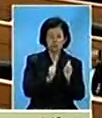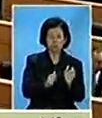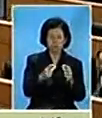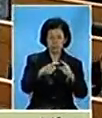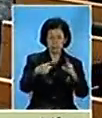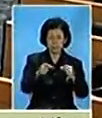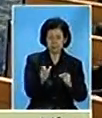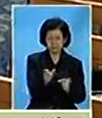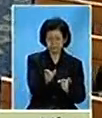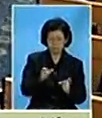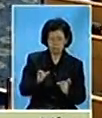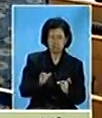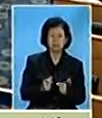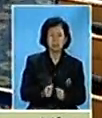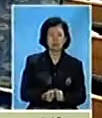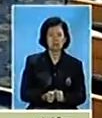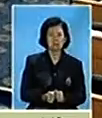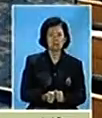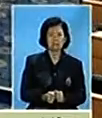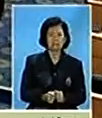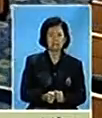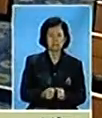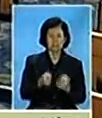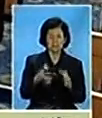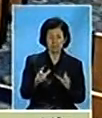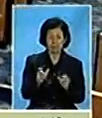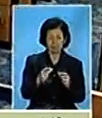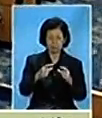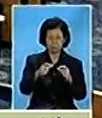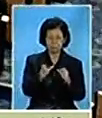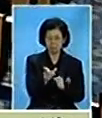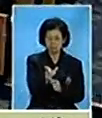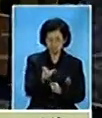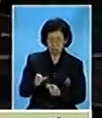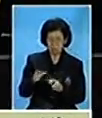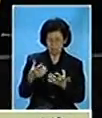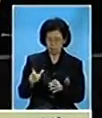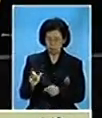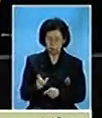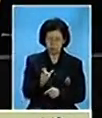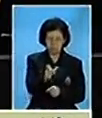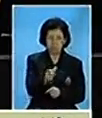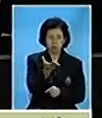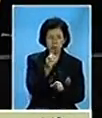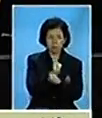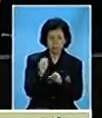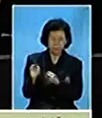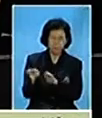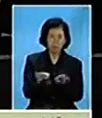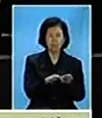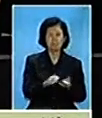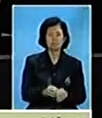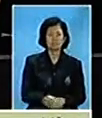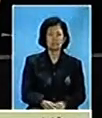ครับจากช่องเสียบบัตรแล้วเดี๋ยวค่อยเสียบใหม่นะครับเชิญปฏิบัติโดยพร้อมกันครับผมดึงด้วยนะฮะ